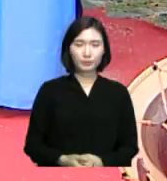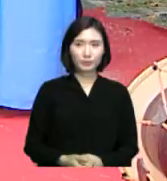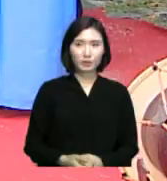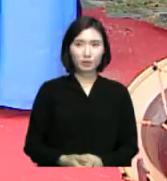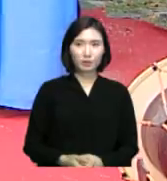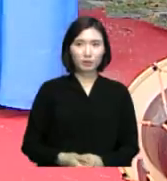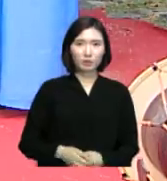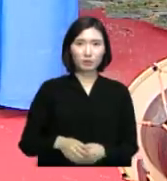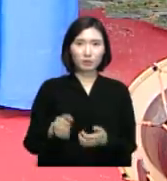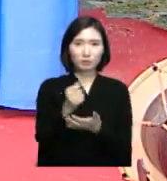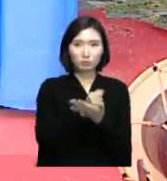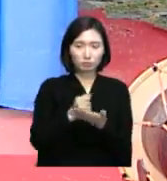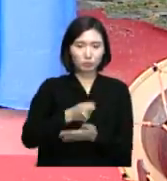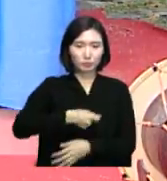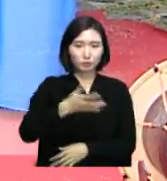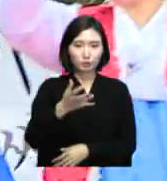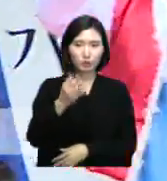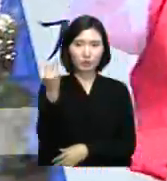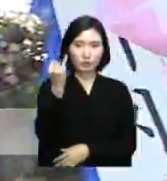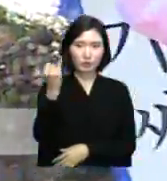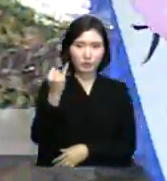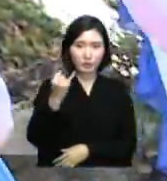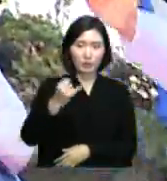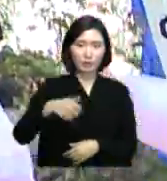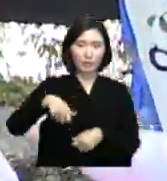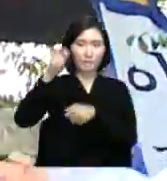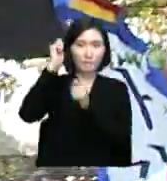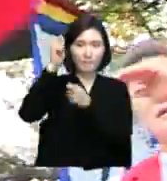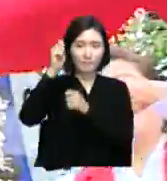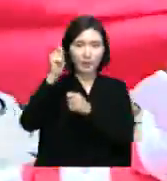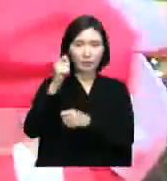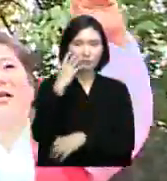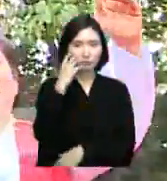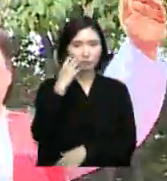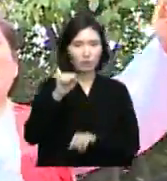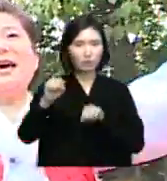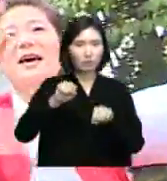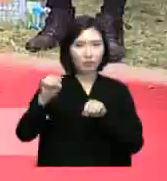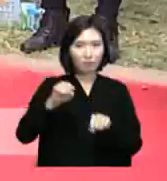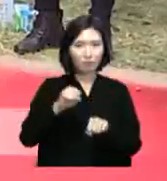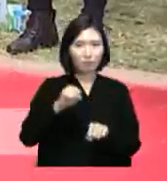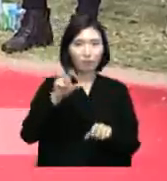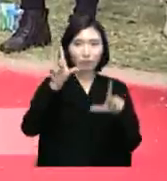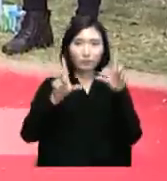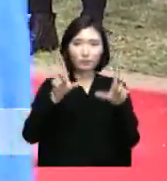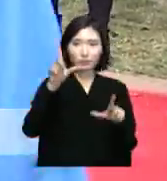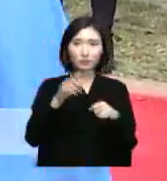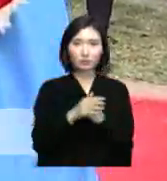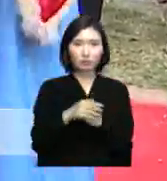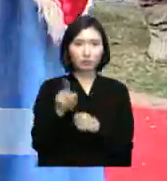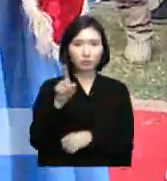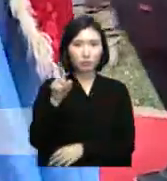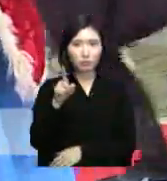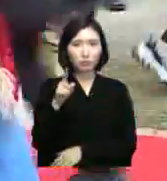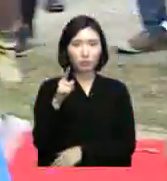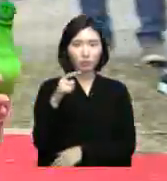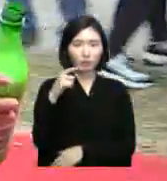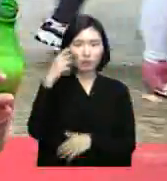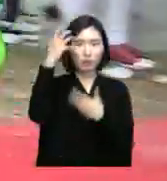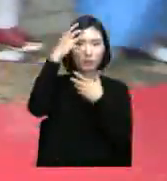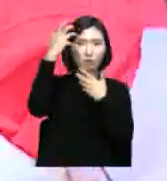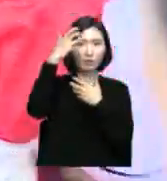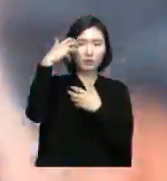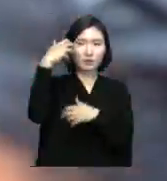무녀가 소매를 뻗어 춤을 춥니다. 곧이어 기이한 행동을 하기 시작합니다. 뭔가에 홀린 듯